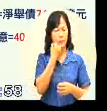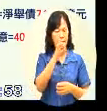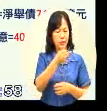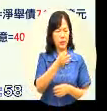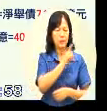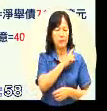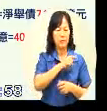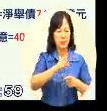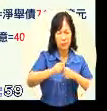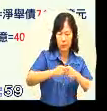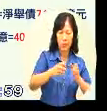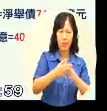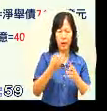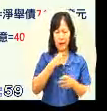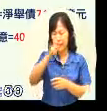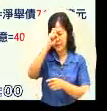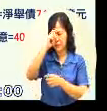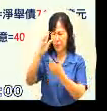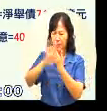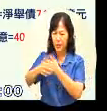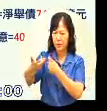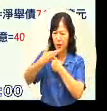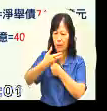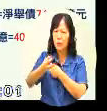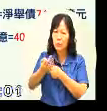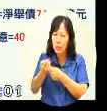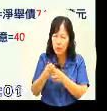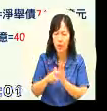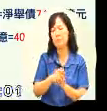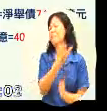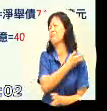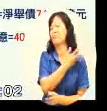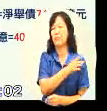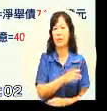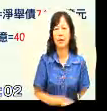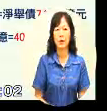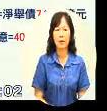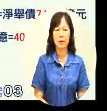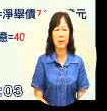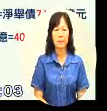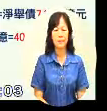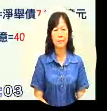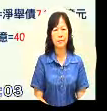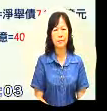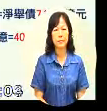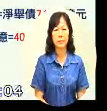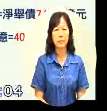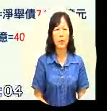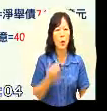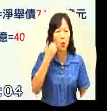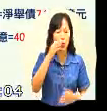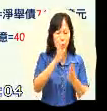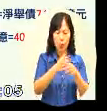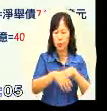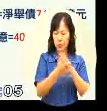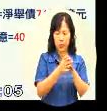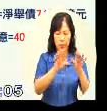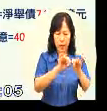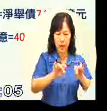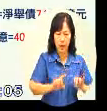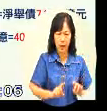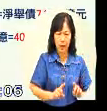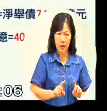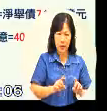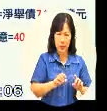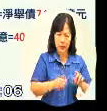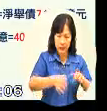不要再期待中央会给你多少钱，他会比你更早挂掉。那你如果合理调高地价税呢，市政